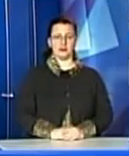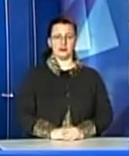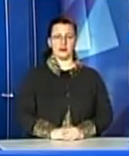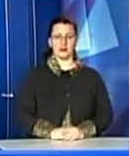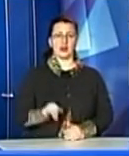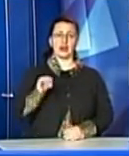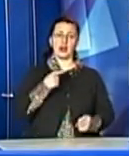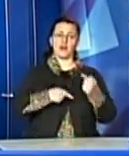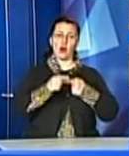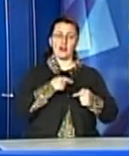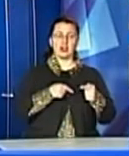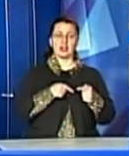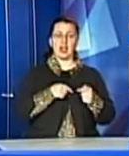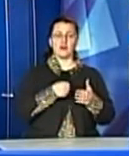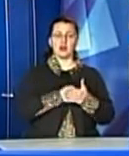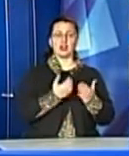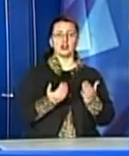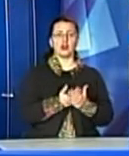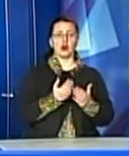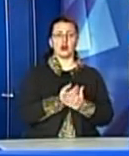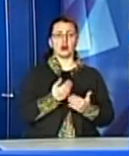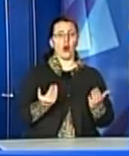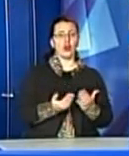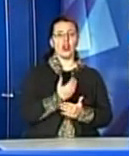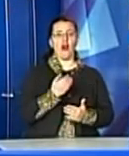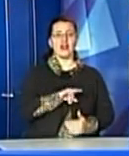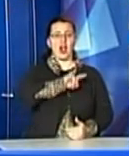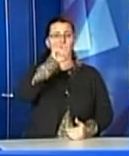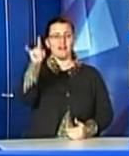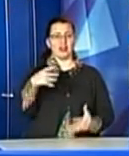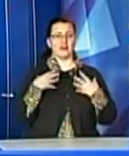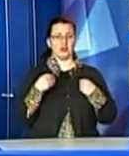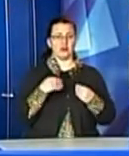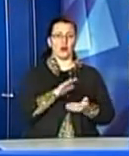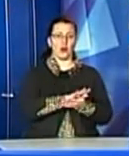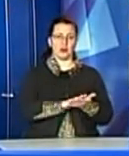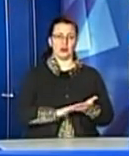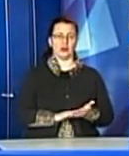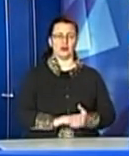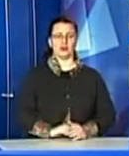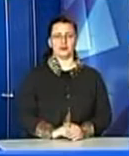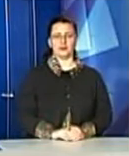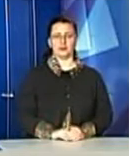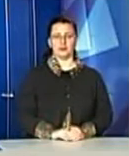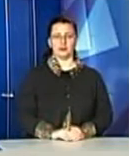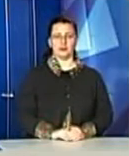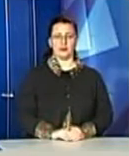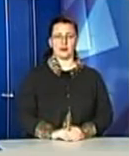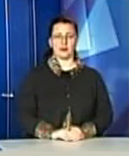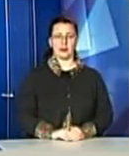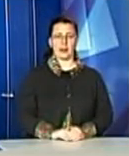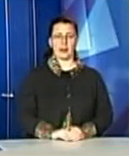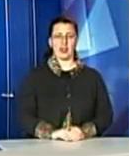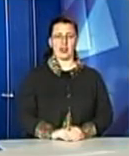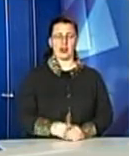І повертаємося до матеріалу про нові міжнародні авіарейси зі Львова. Продовжить наша Ірина Качмарик. У Львові сів перший